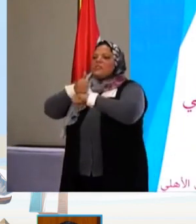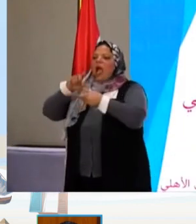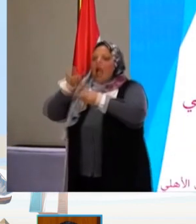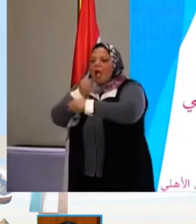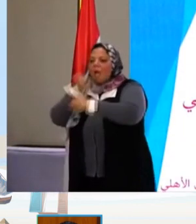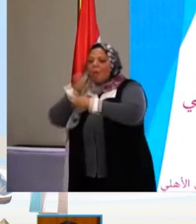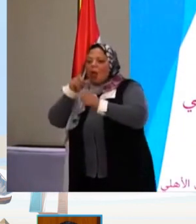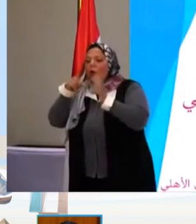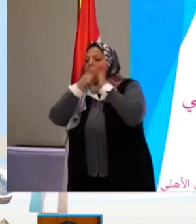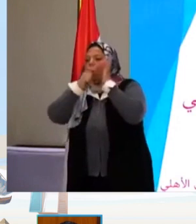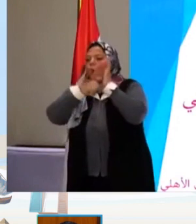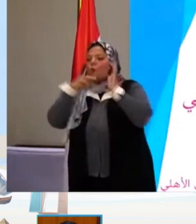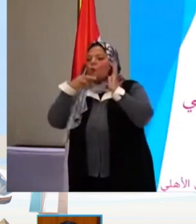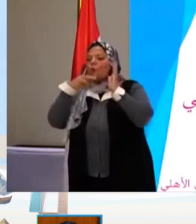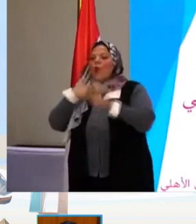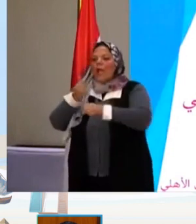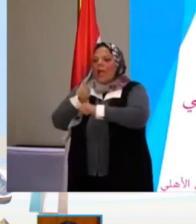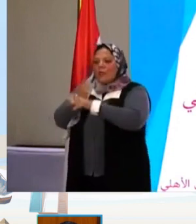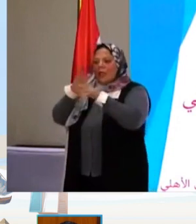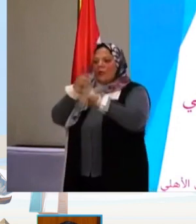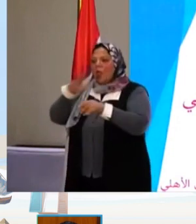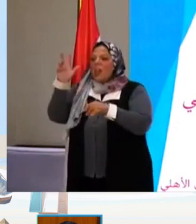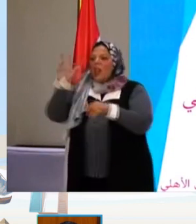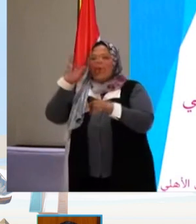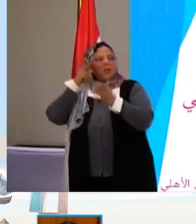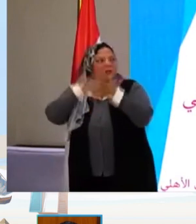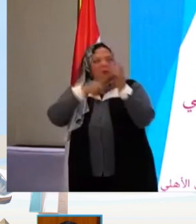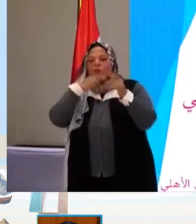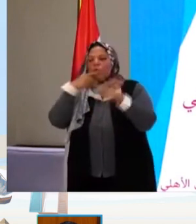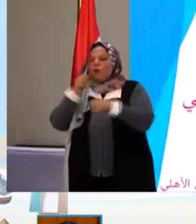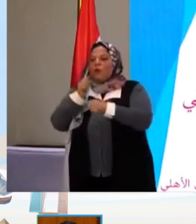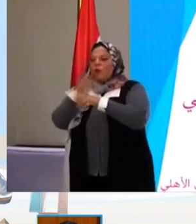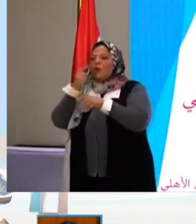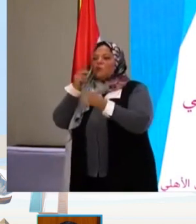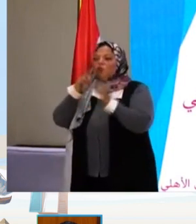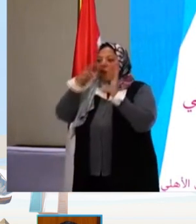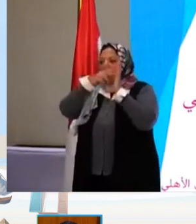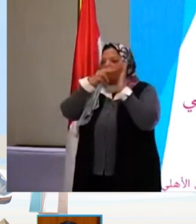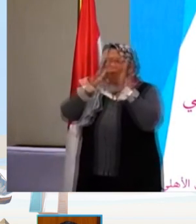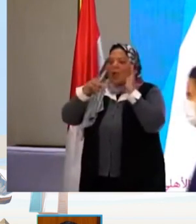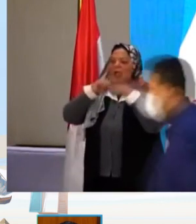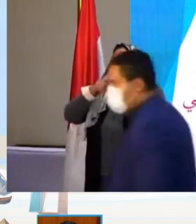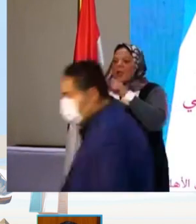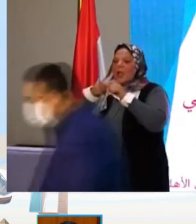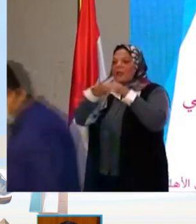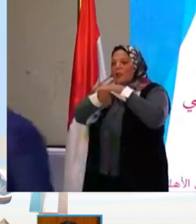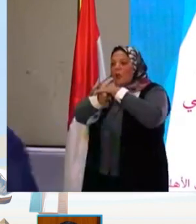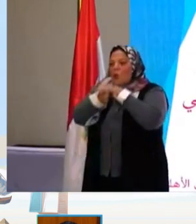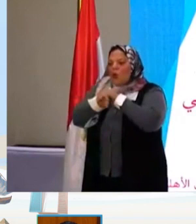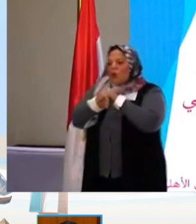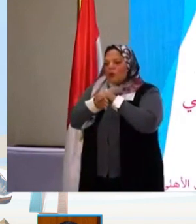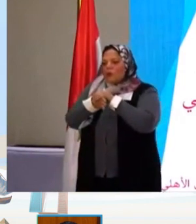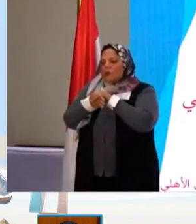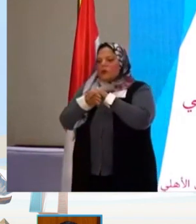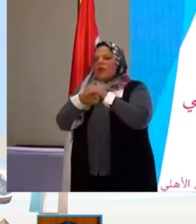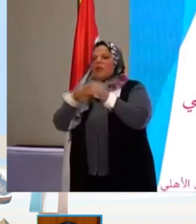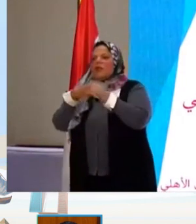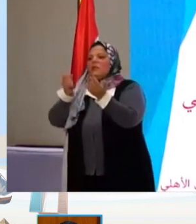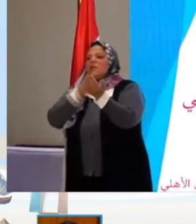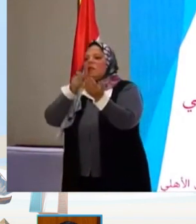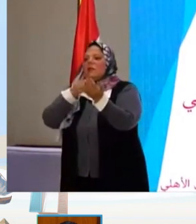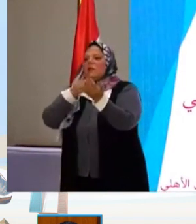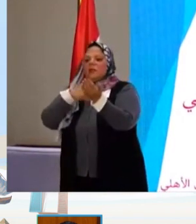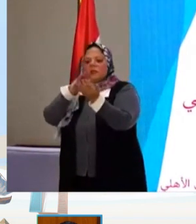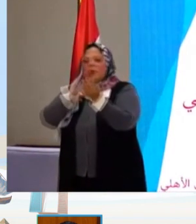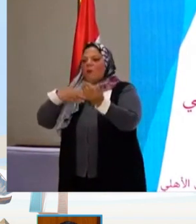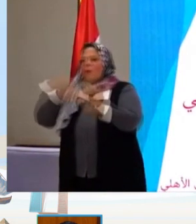او مؤسسات فبتوفق اوضاعها، لا، كل المؤسسات كل الجمعيات الاهلية. بكل تأكيد، هو طبعا مع صدور اي تشريع بيبقى فيه